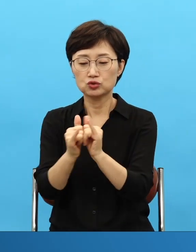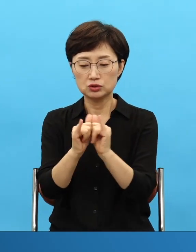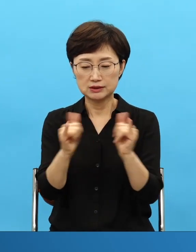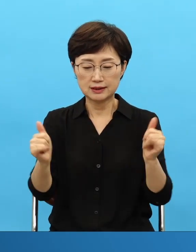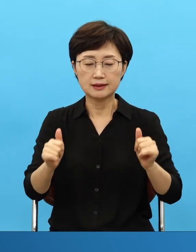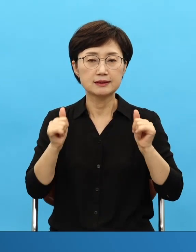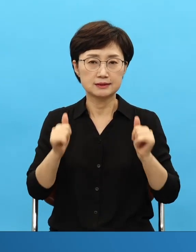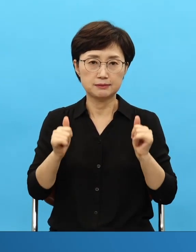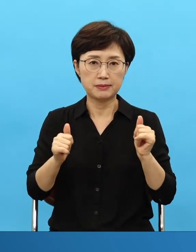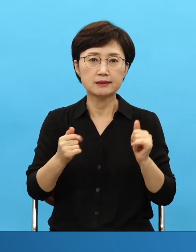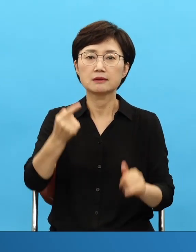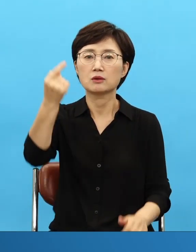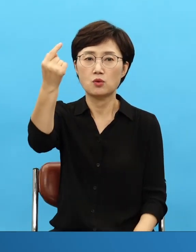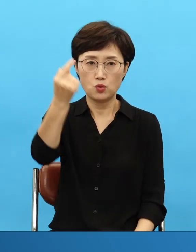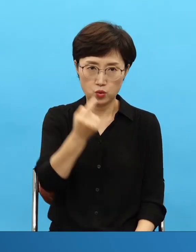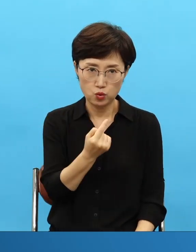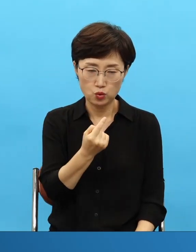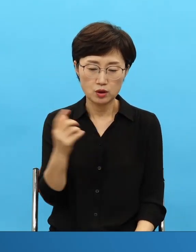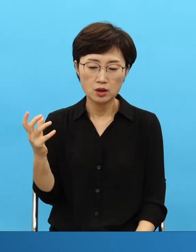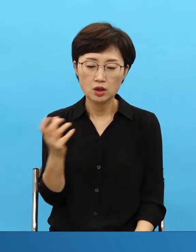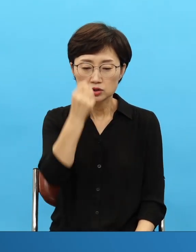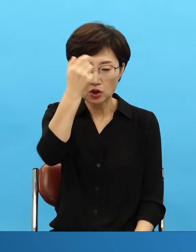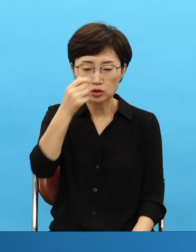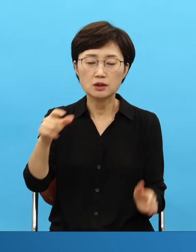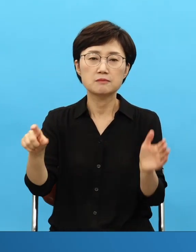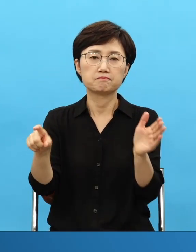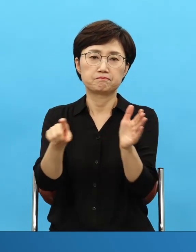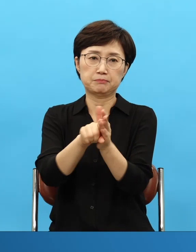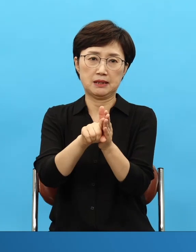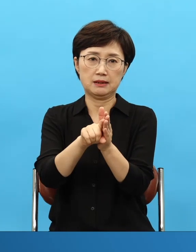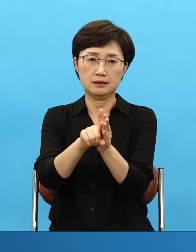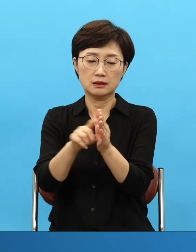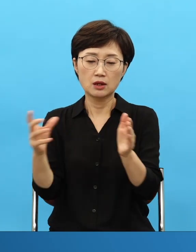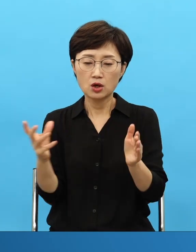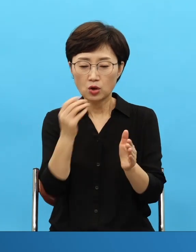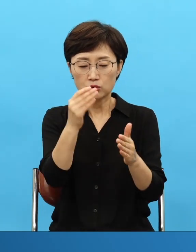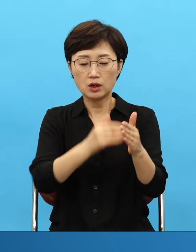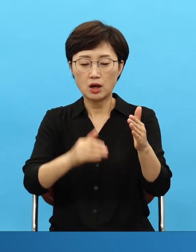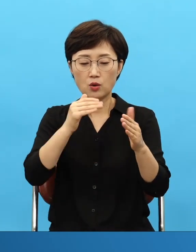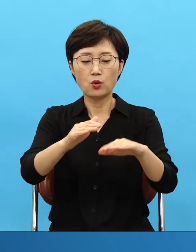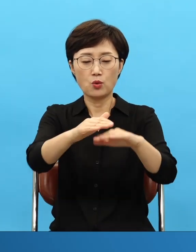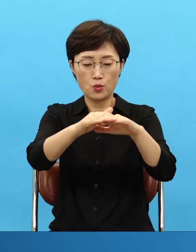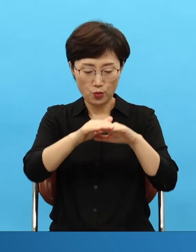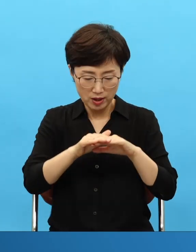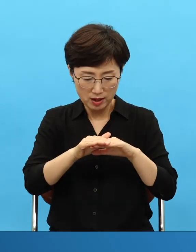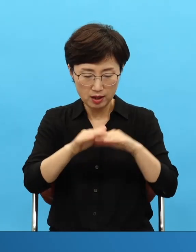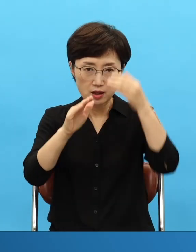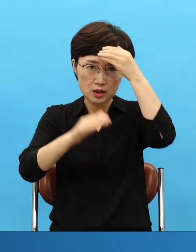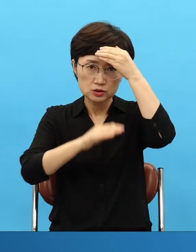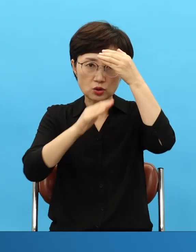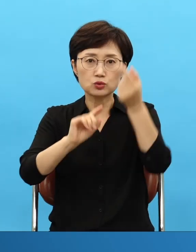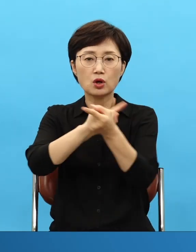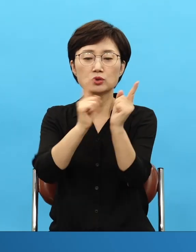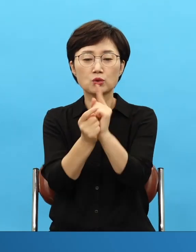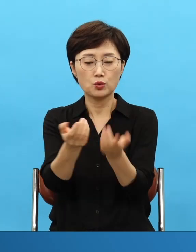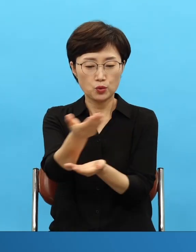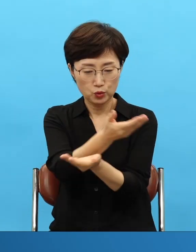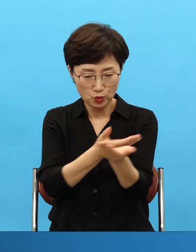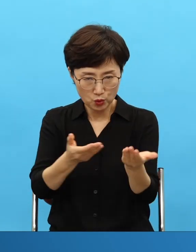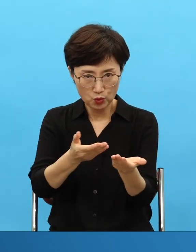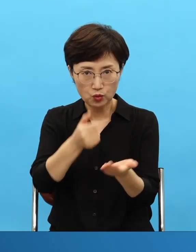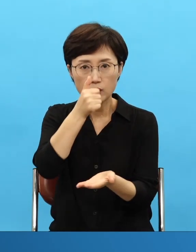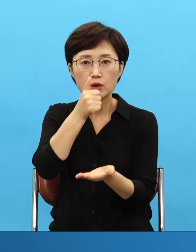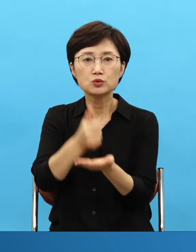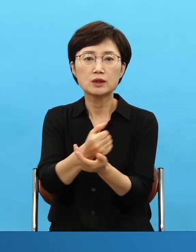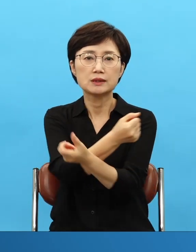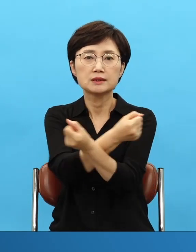저리로서 산자와 죽은 자를 심판하러 오시리라. 성령을 믿사오며 거룩한 공회와 성도가 서로